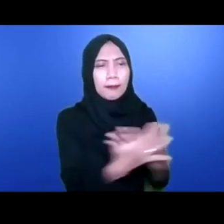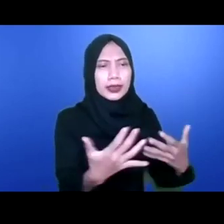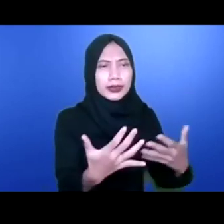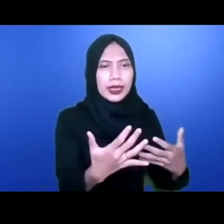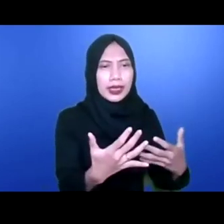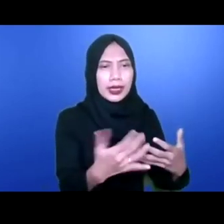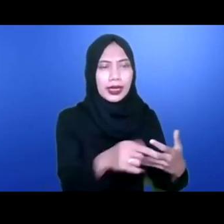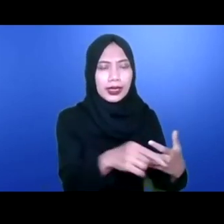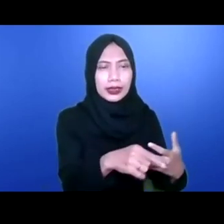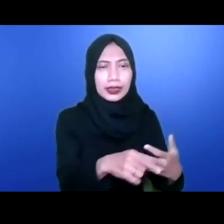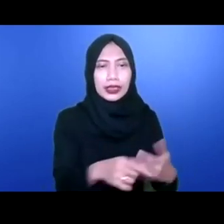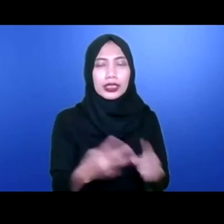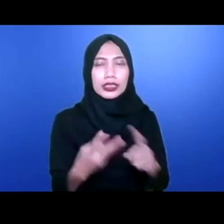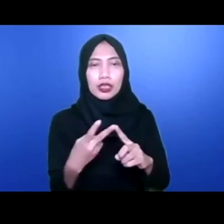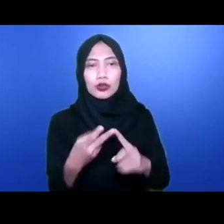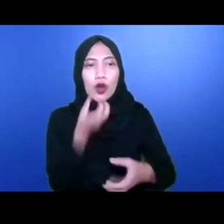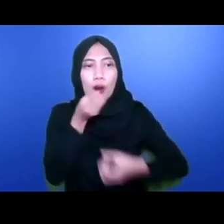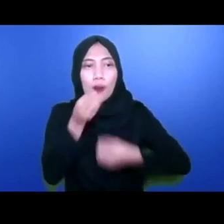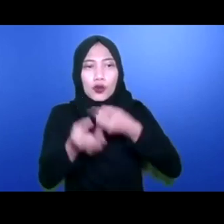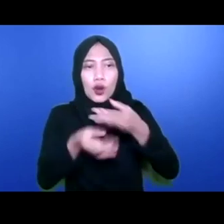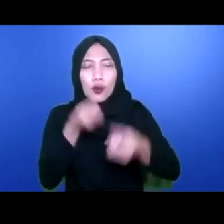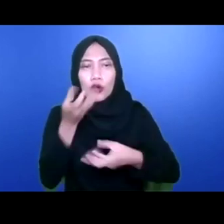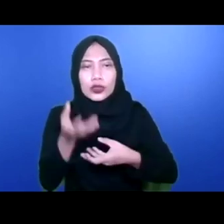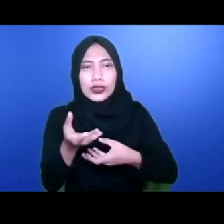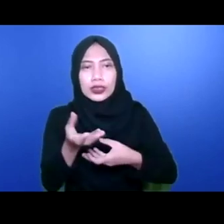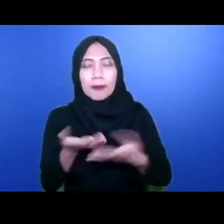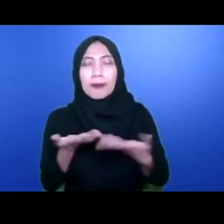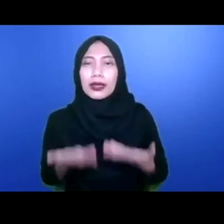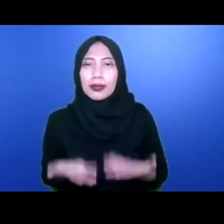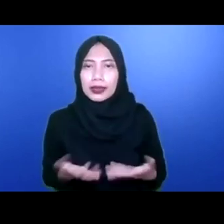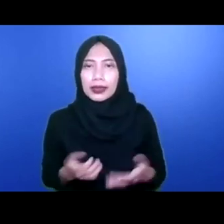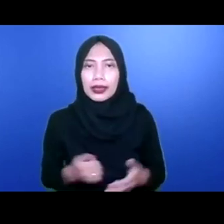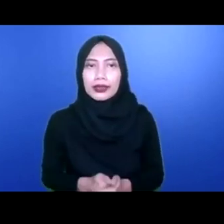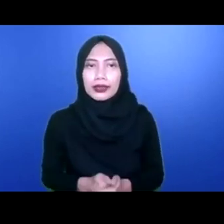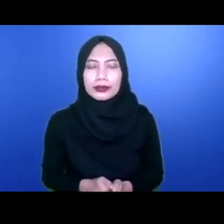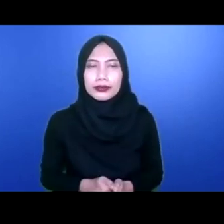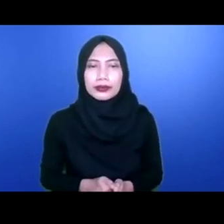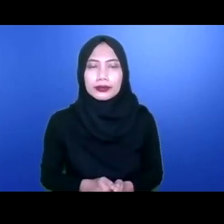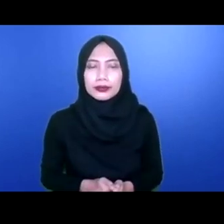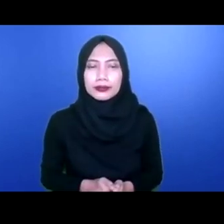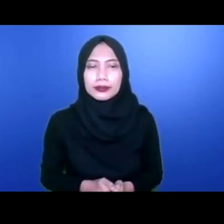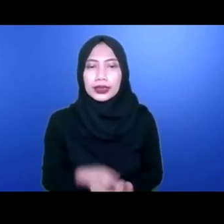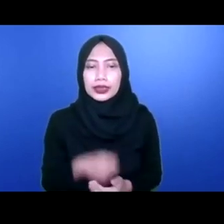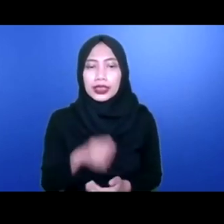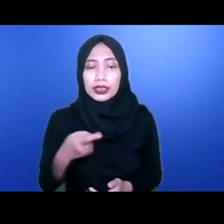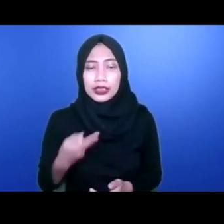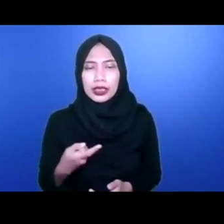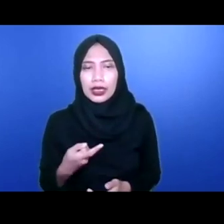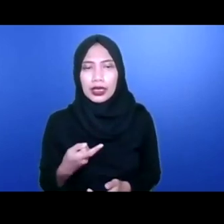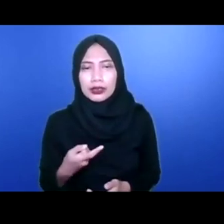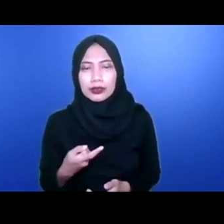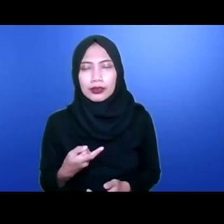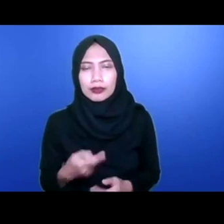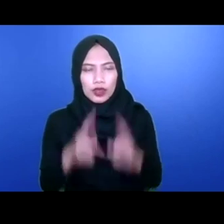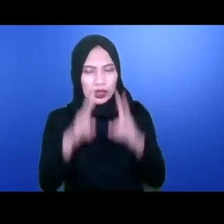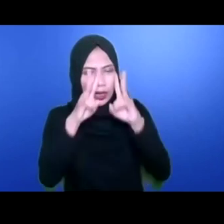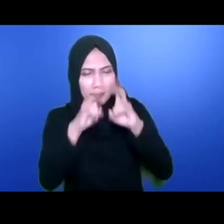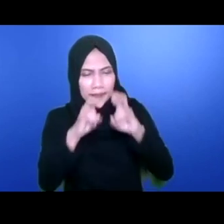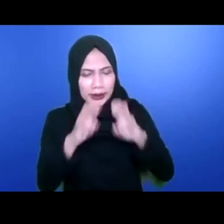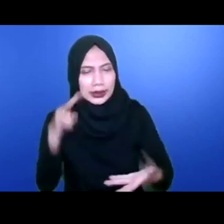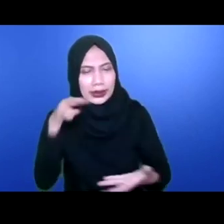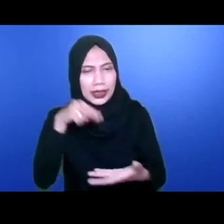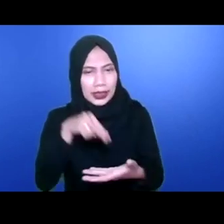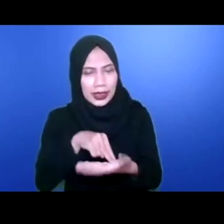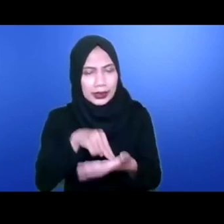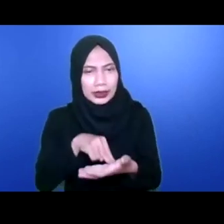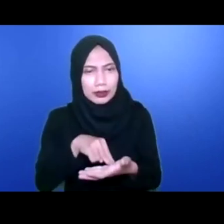strategi kampanye. Dan mungkin ini juga memicu banyak lagi penelitian-penelitian atau proyek-proyek untuk mencoba memahami apa